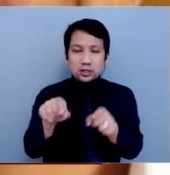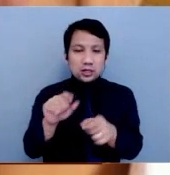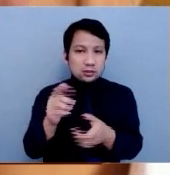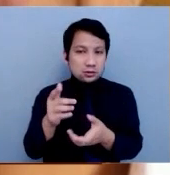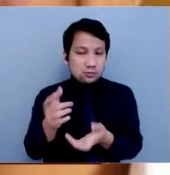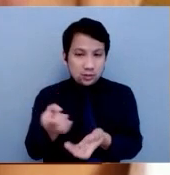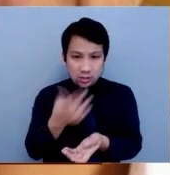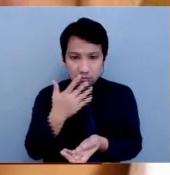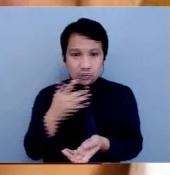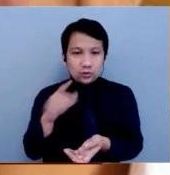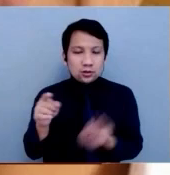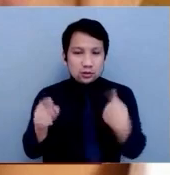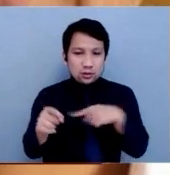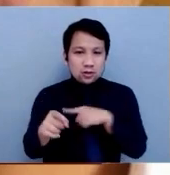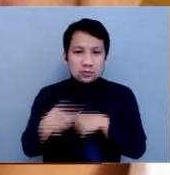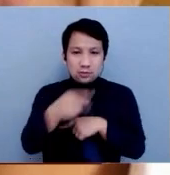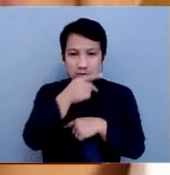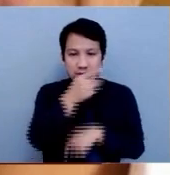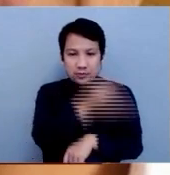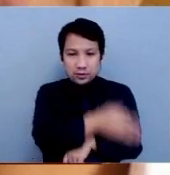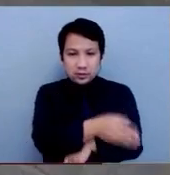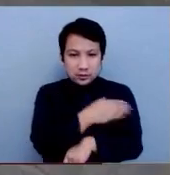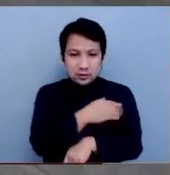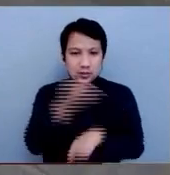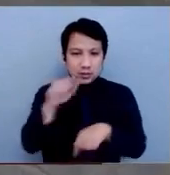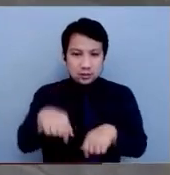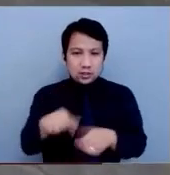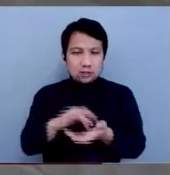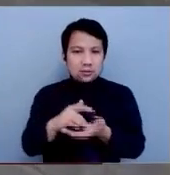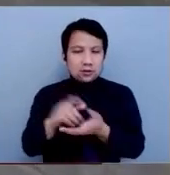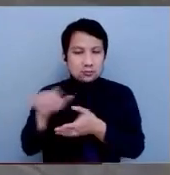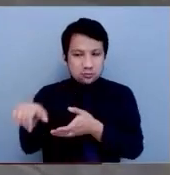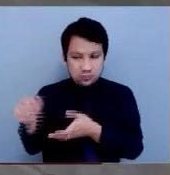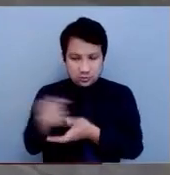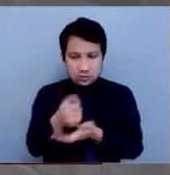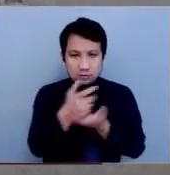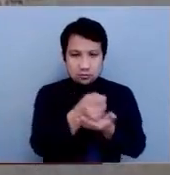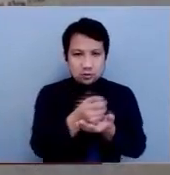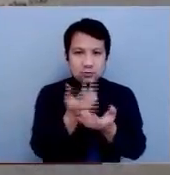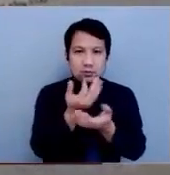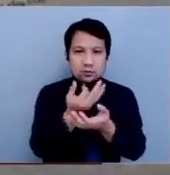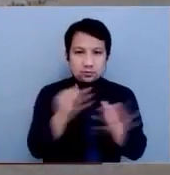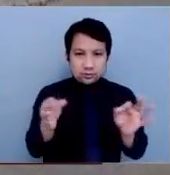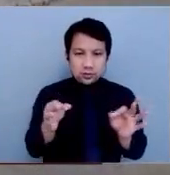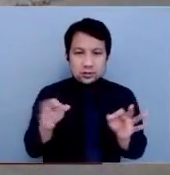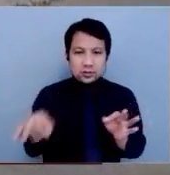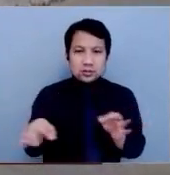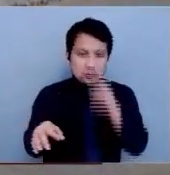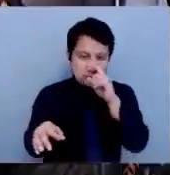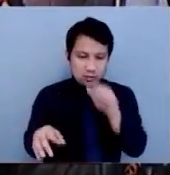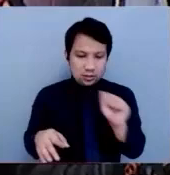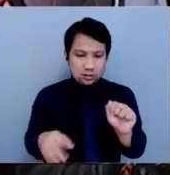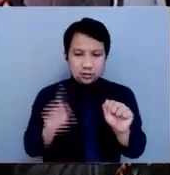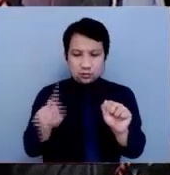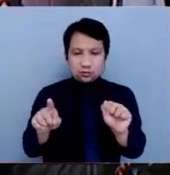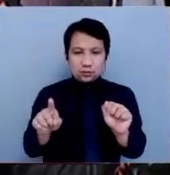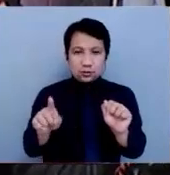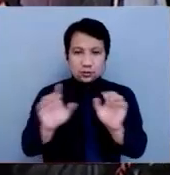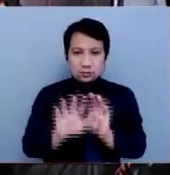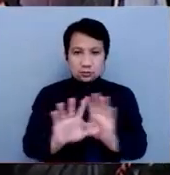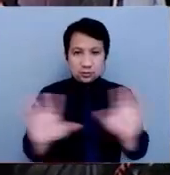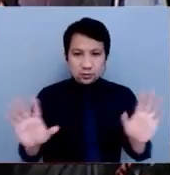use of our pharmacies as vaccinator. Pasok sa libreng booster ang mga nasa A1 o medical